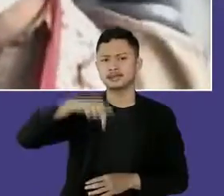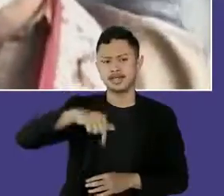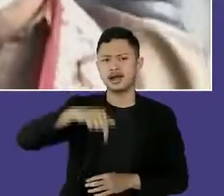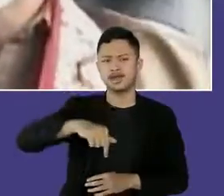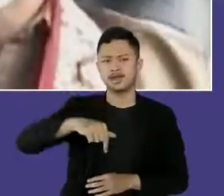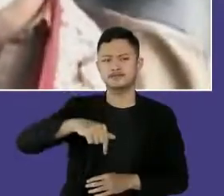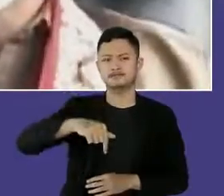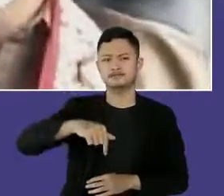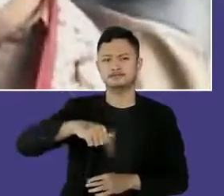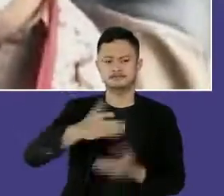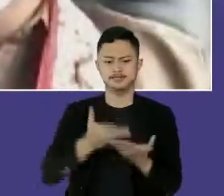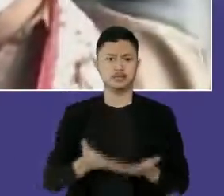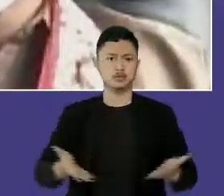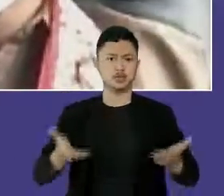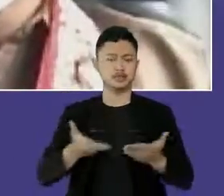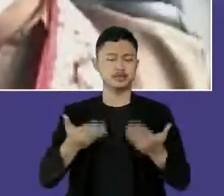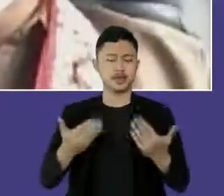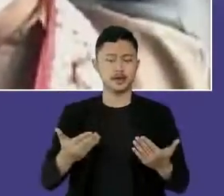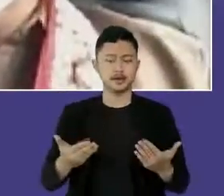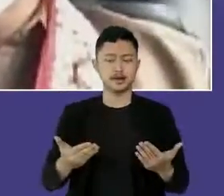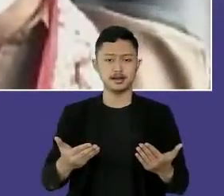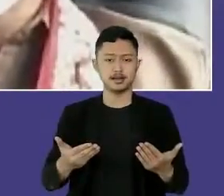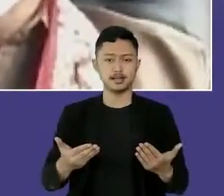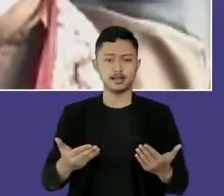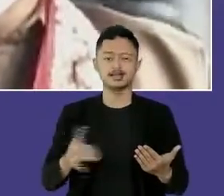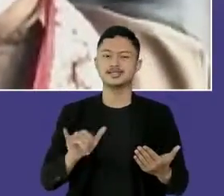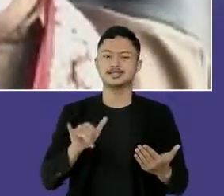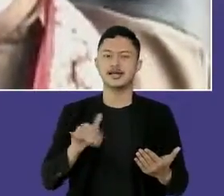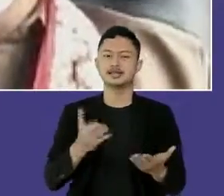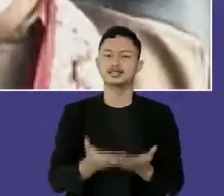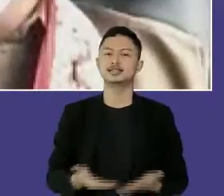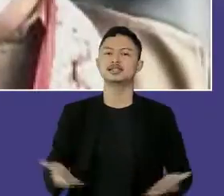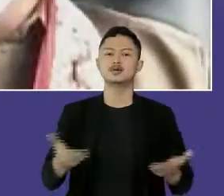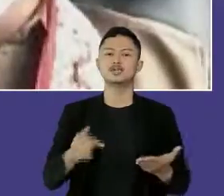Sekarang kita sudah memasuki